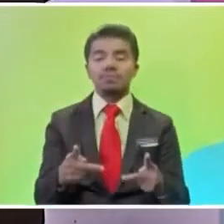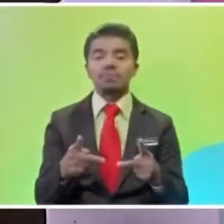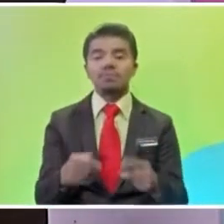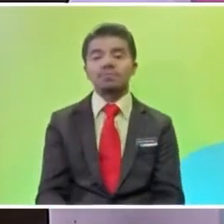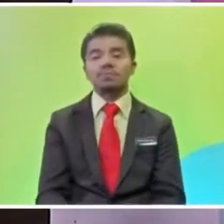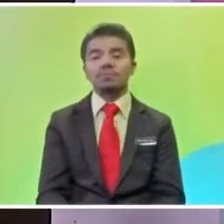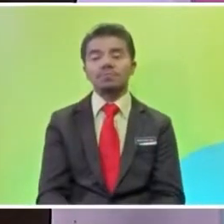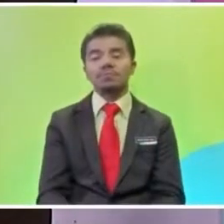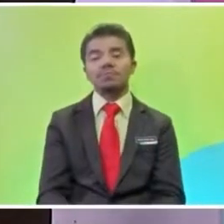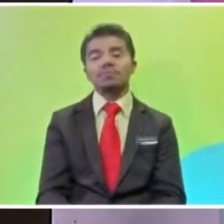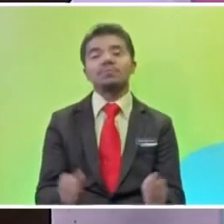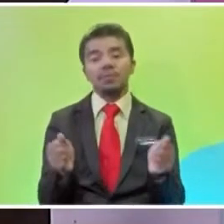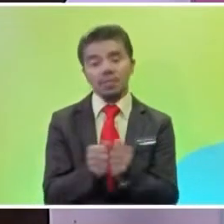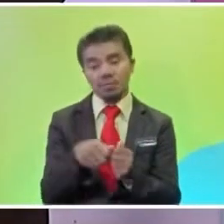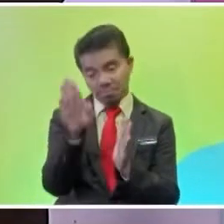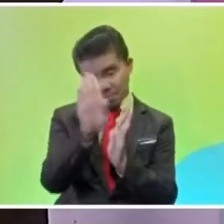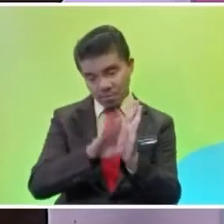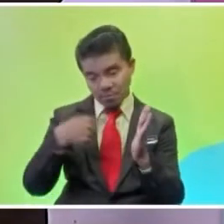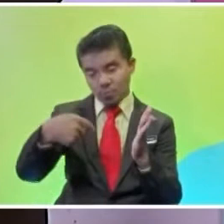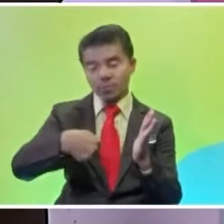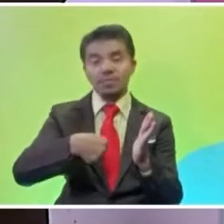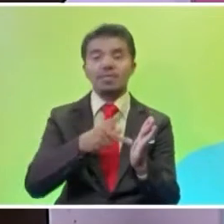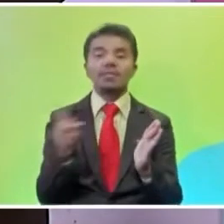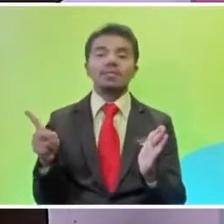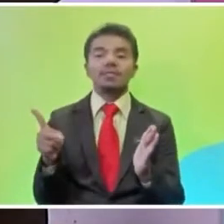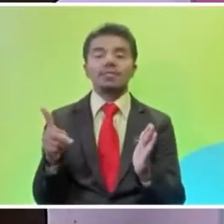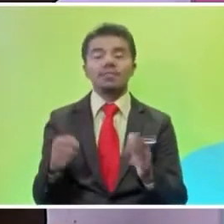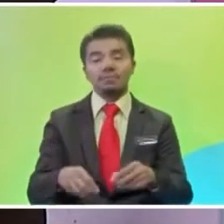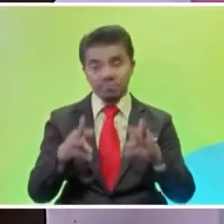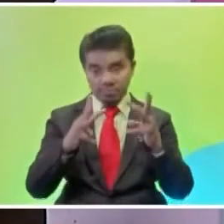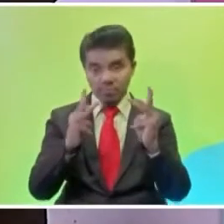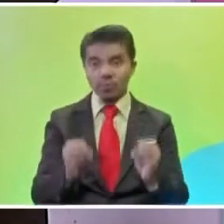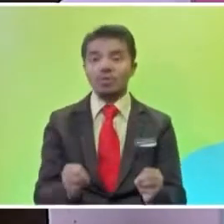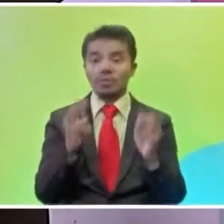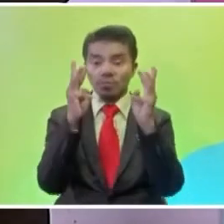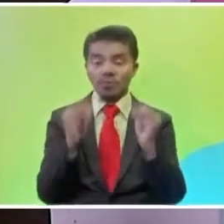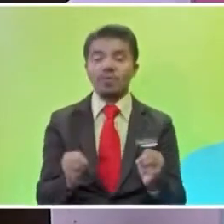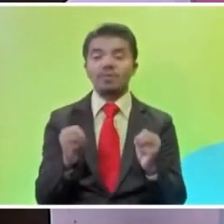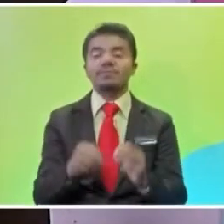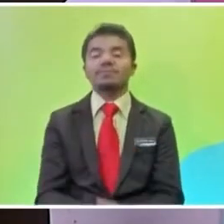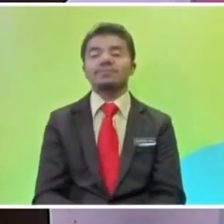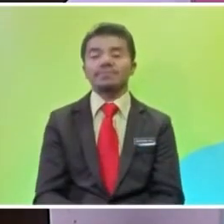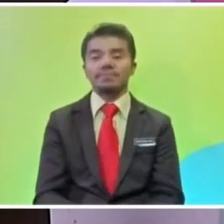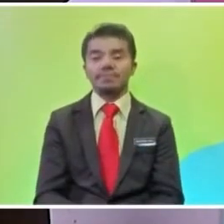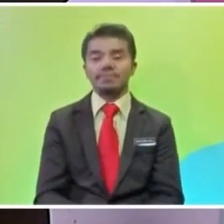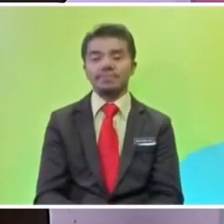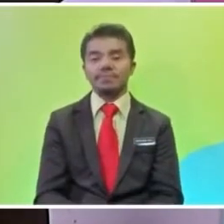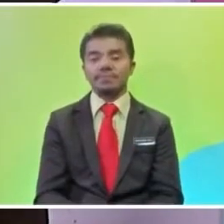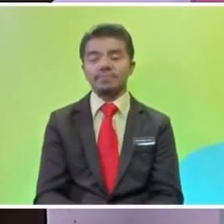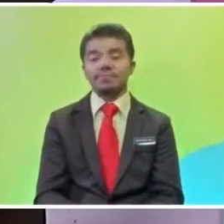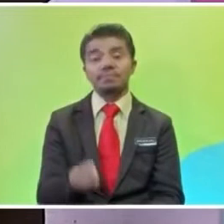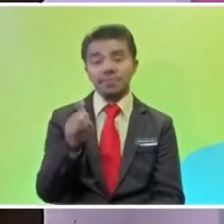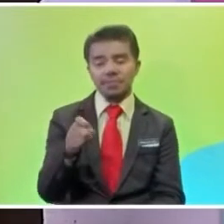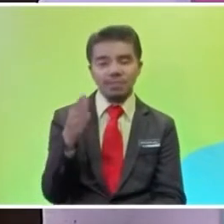ini berpusat yang kepada murid jadi murid-murid akan rasa serono kita tahu apa yang mau diinginkan adalah sesi pembelajaran kita